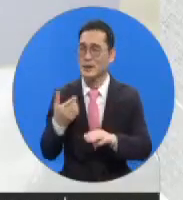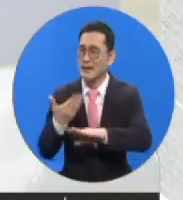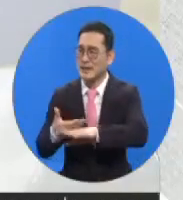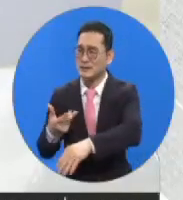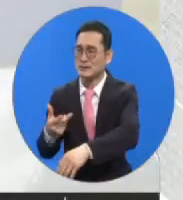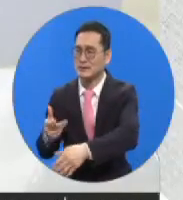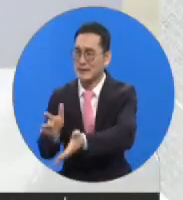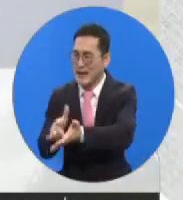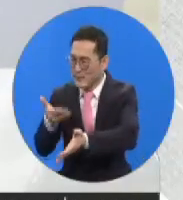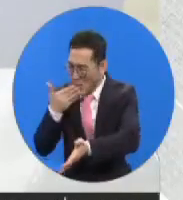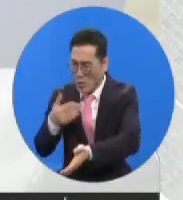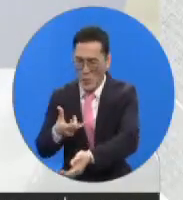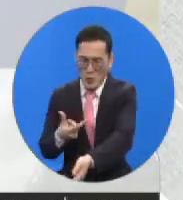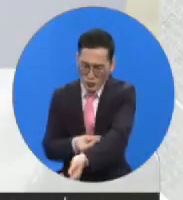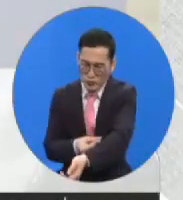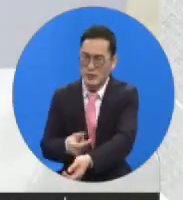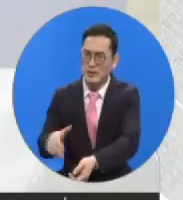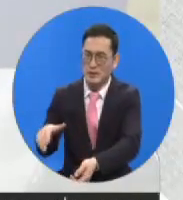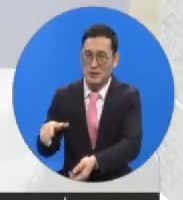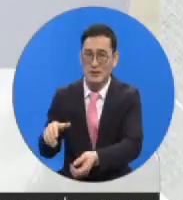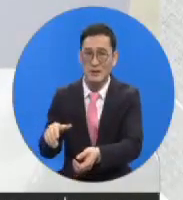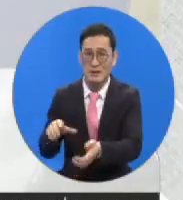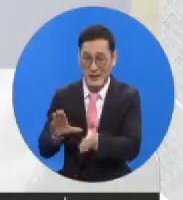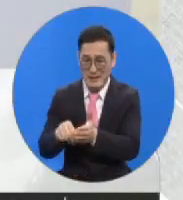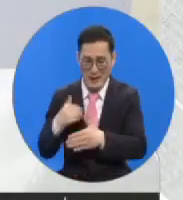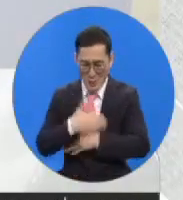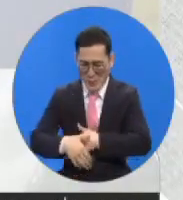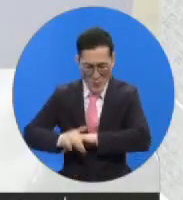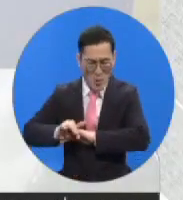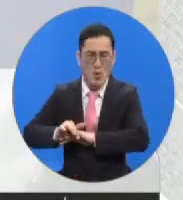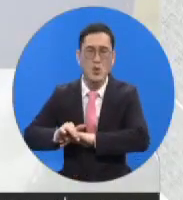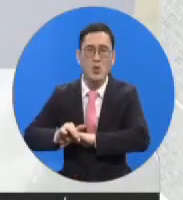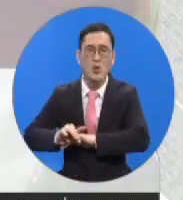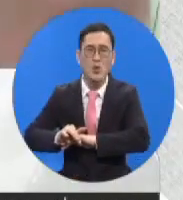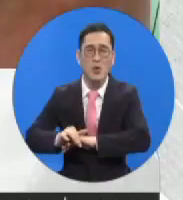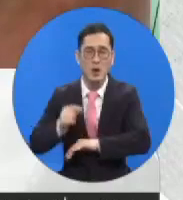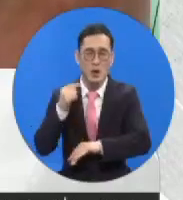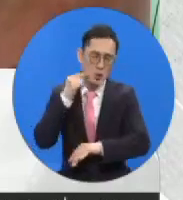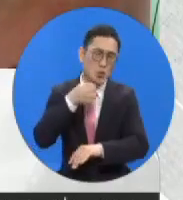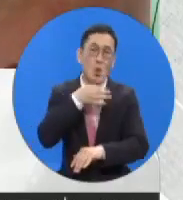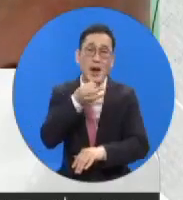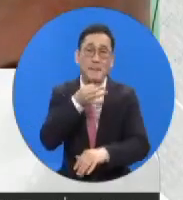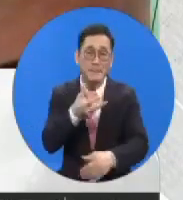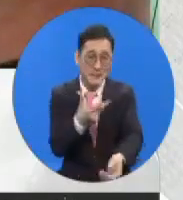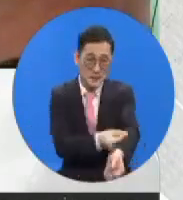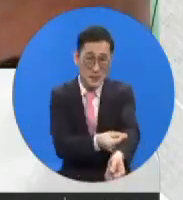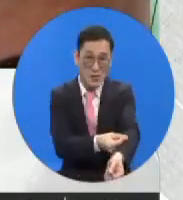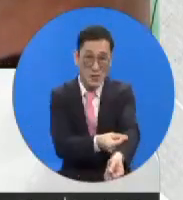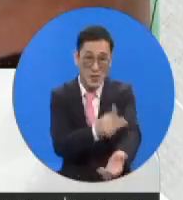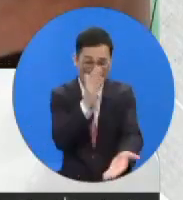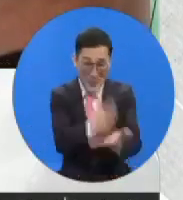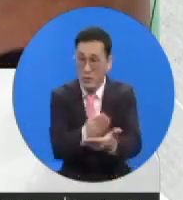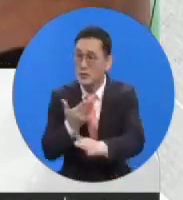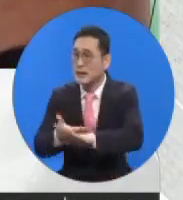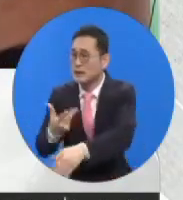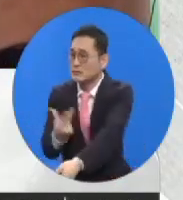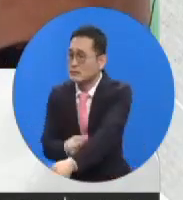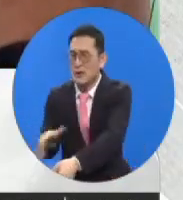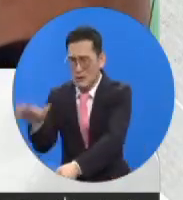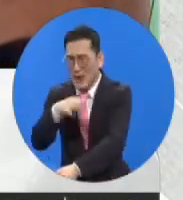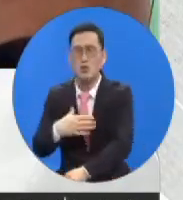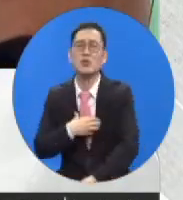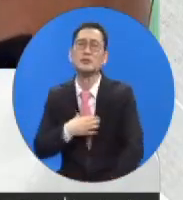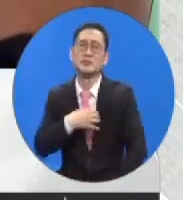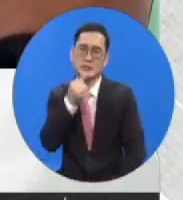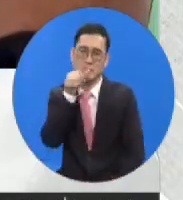때문에 백신에 대해 가지고 부작용이 나올 위험도 상대적으로 젊은 사람보다 높다. 그 두 가지 말도 다 병행이 되는